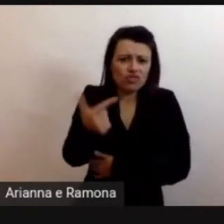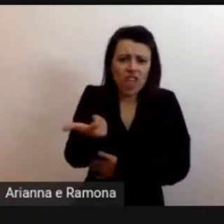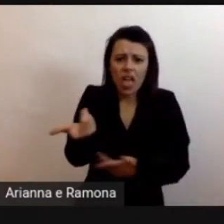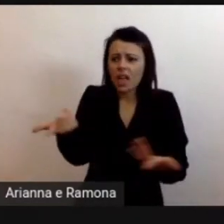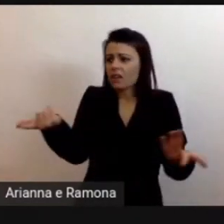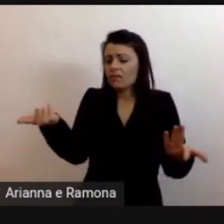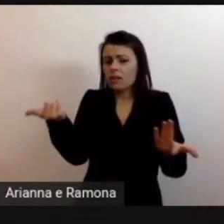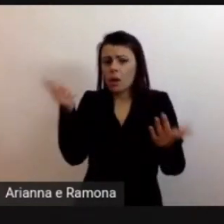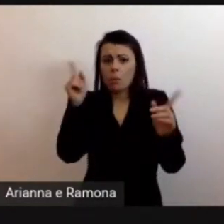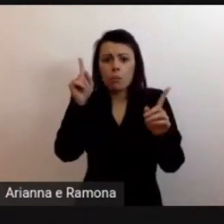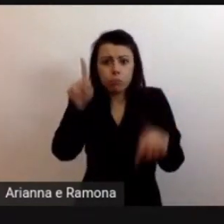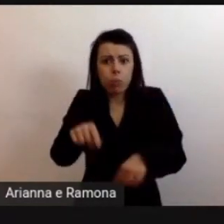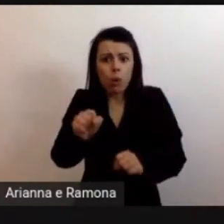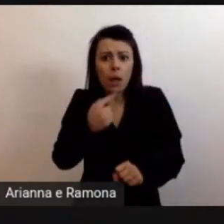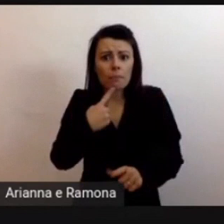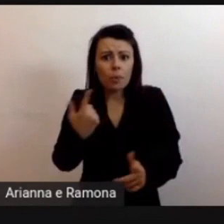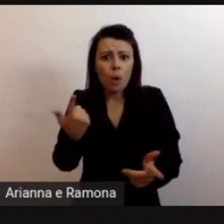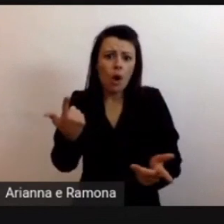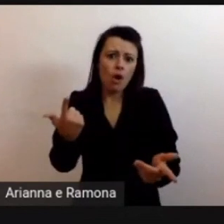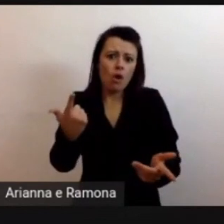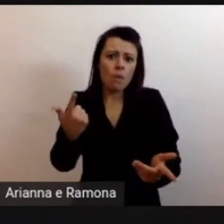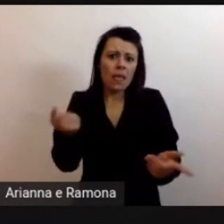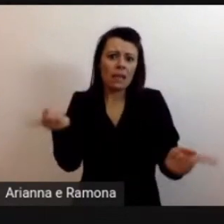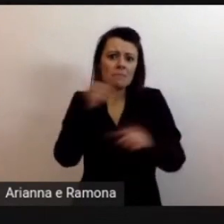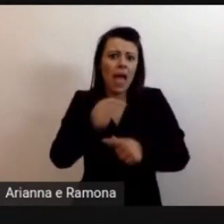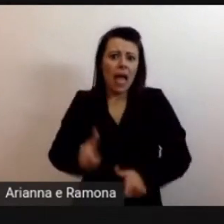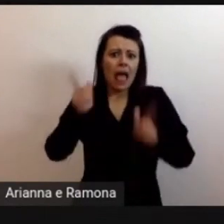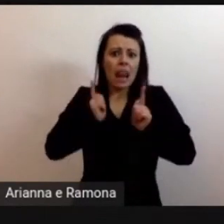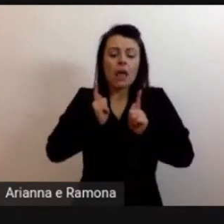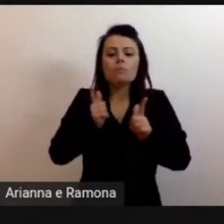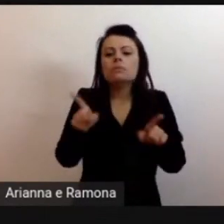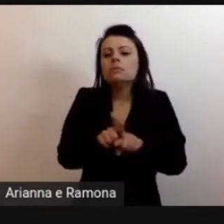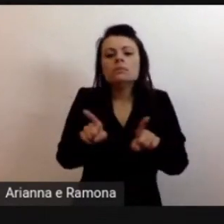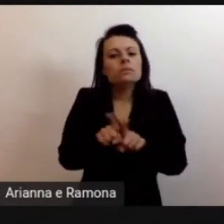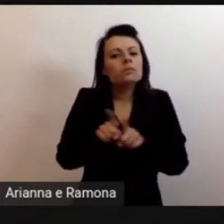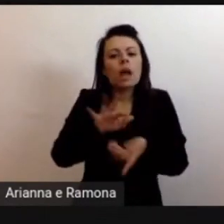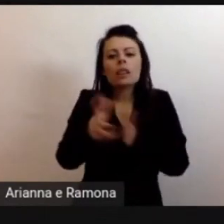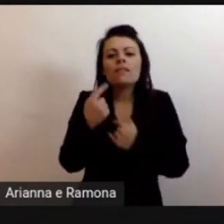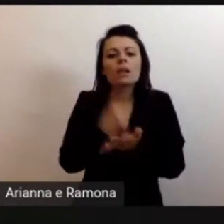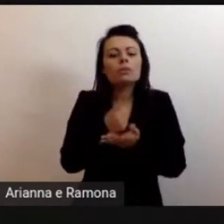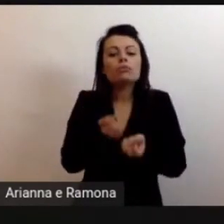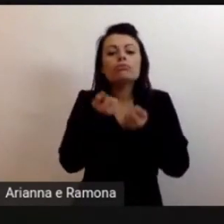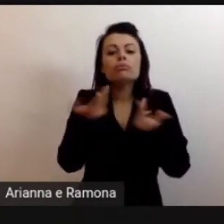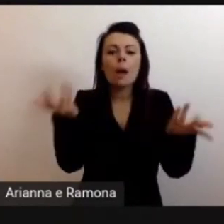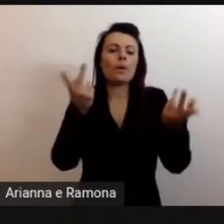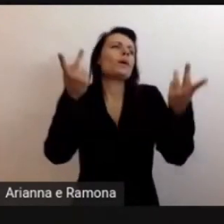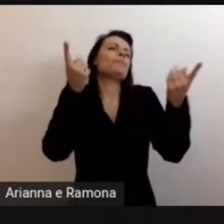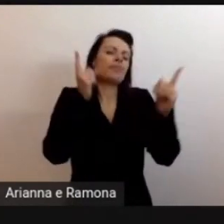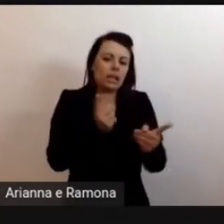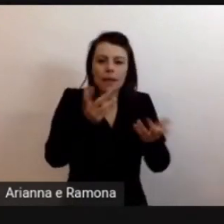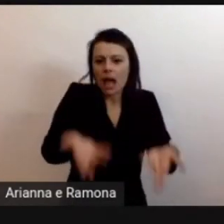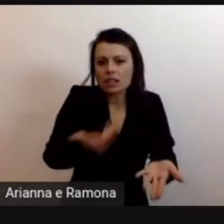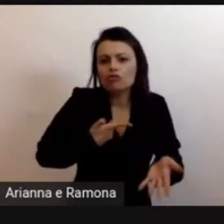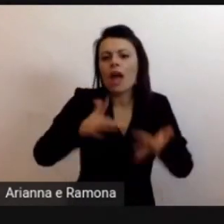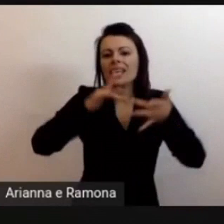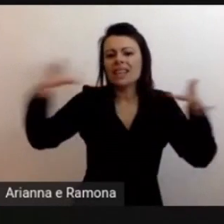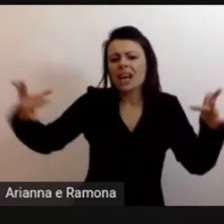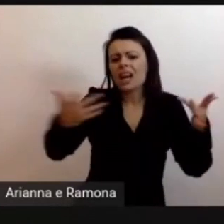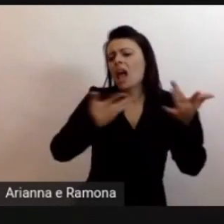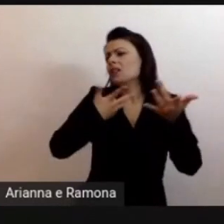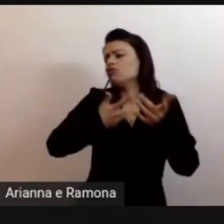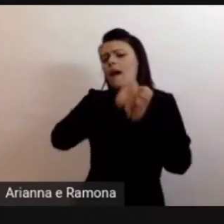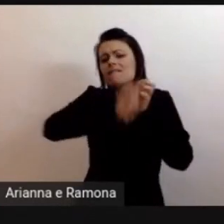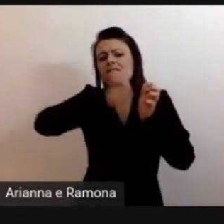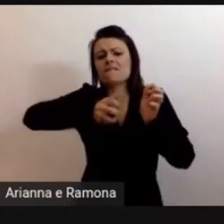però a questa forza che gliele aba dal mezzo che usa adesso voce anche di internet da medio le url